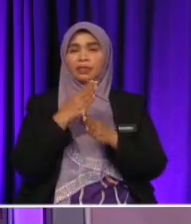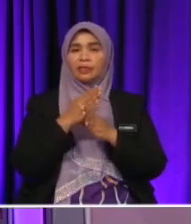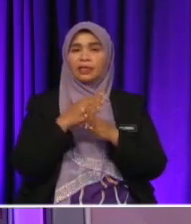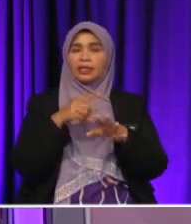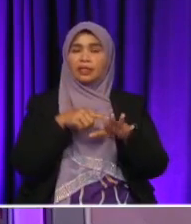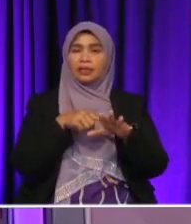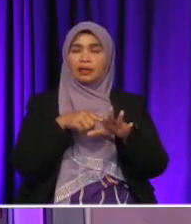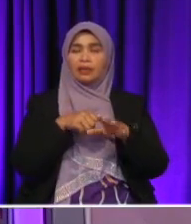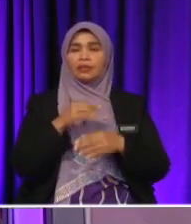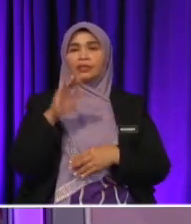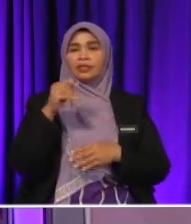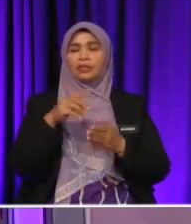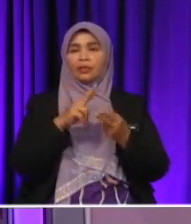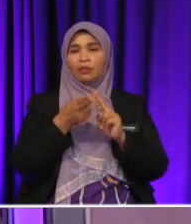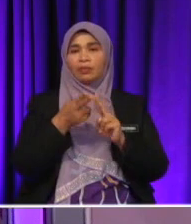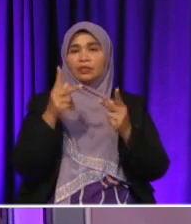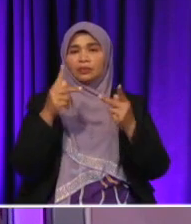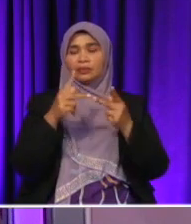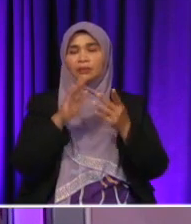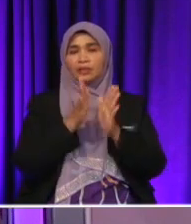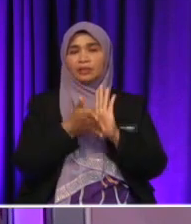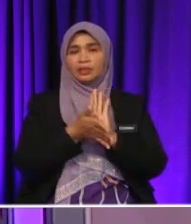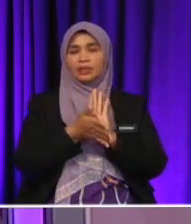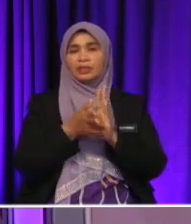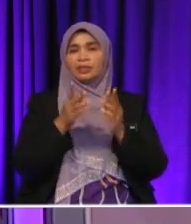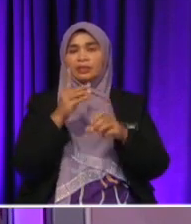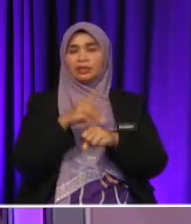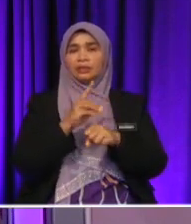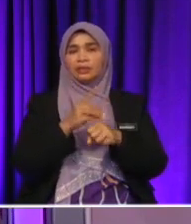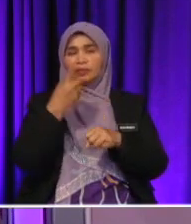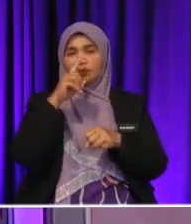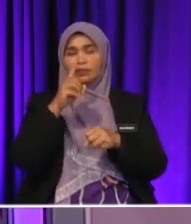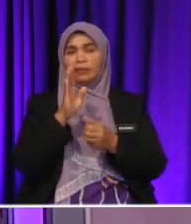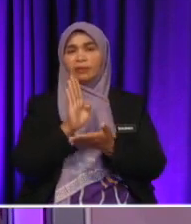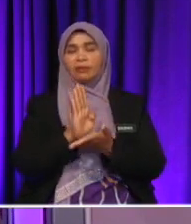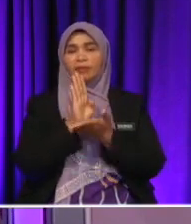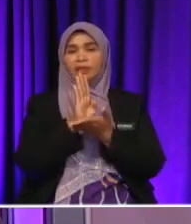yang diubah suara menjadi duri untuk membantu dia memperoleh